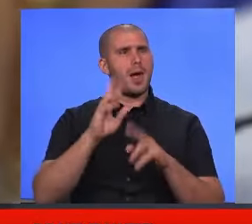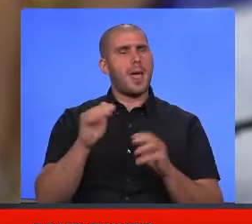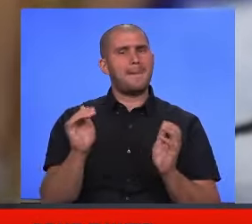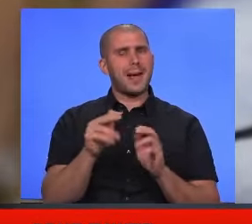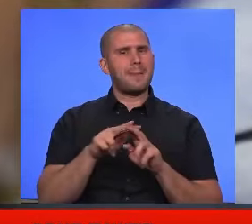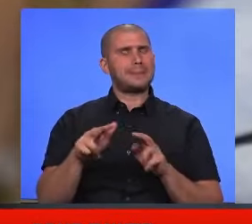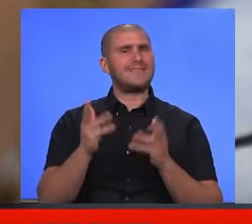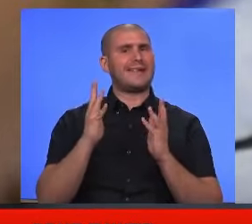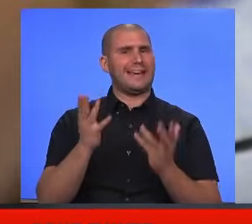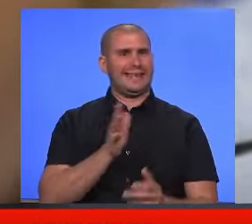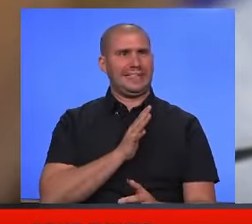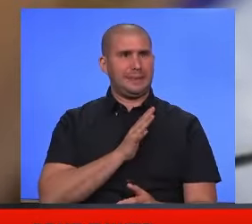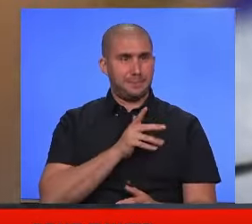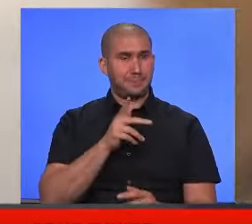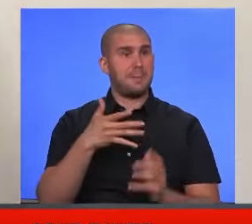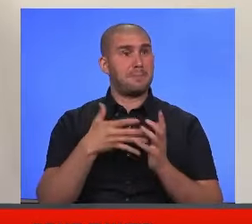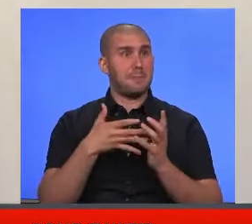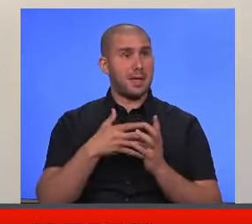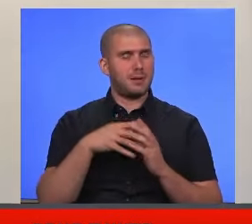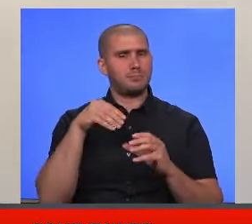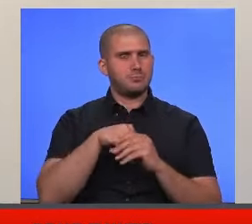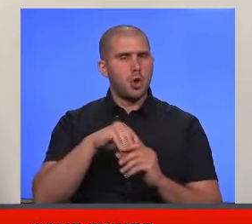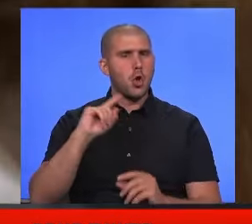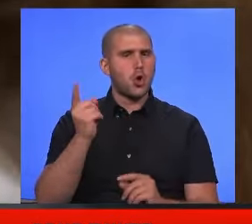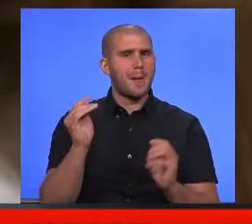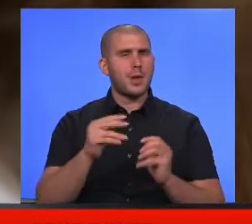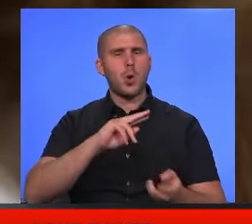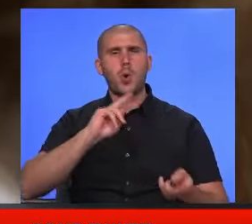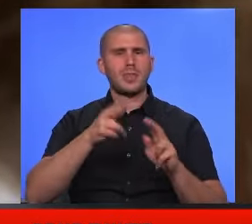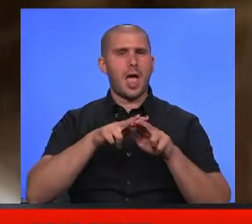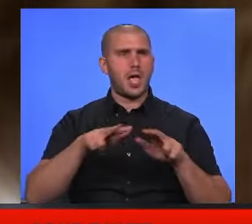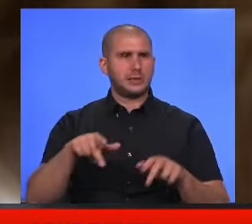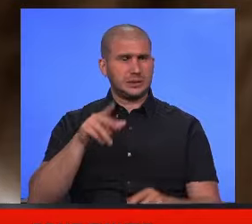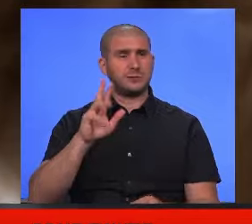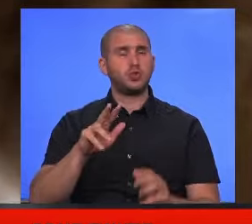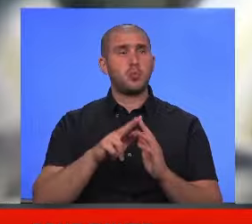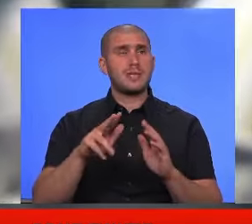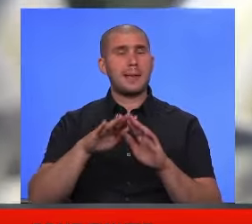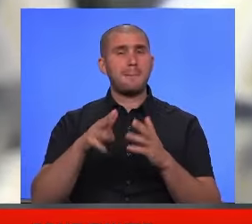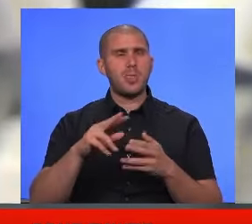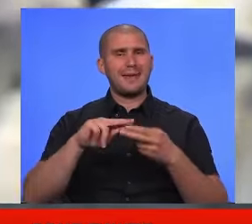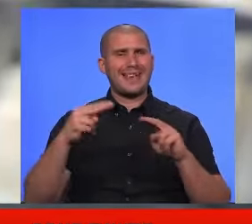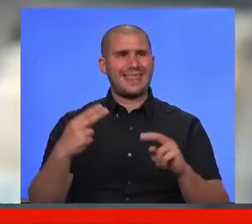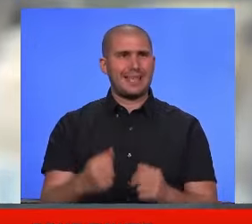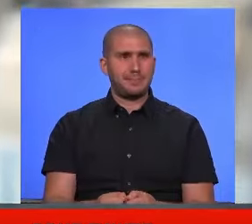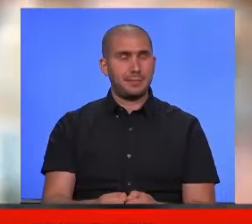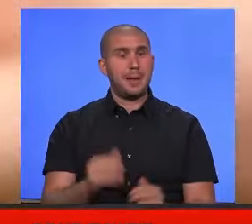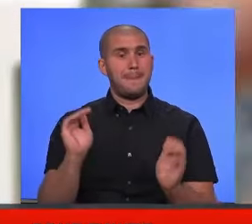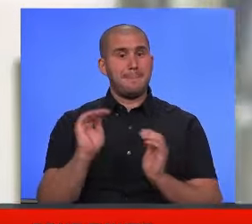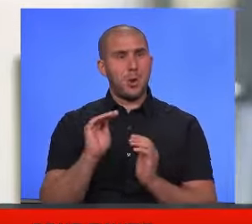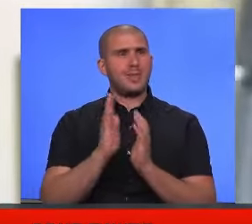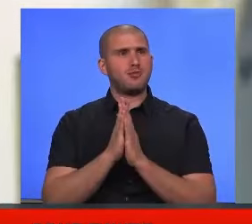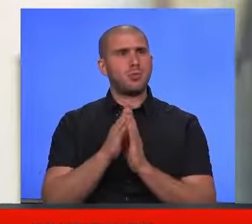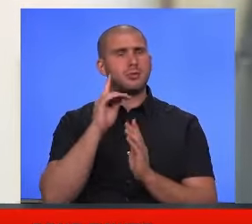במצב קריטי. במחקר הזה משתתפות כל הפגיות ברחבי הארץ ו-18 מכונים גנטיים. הפגיות התבקשו